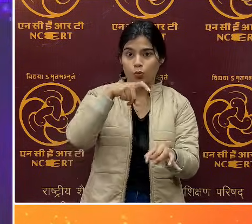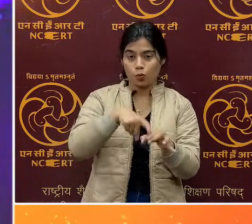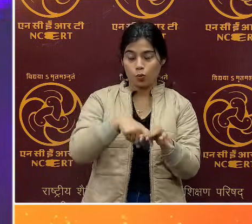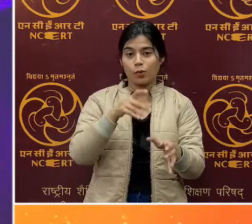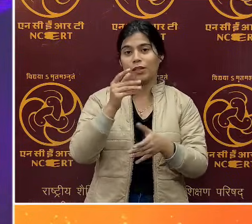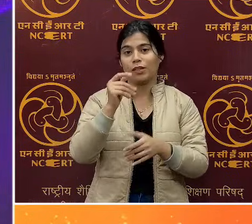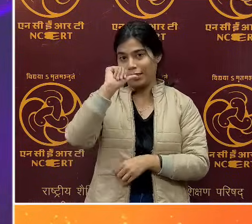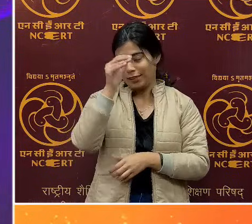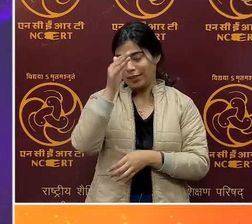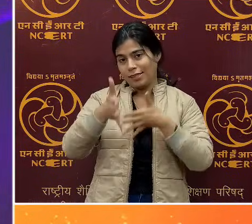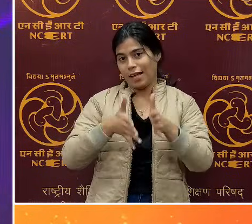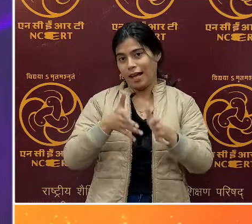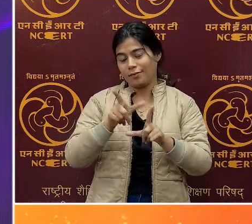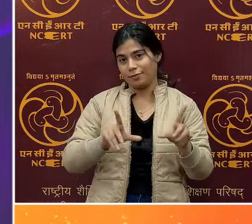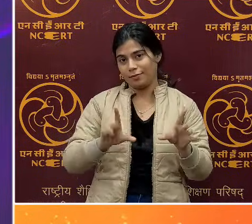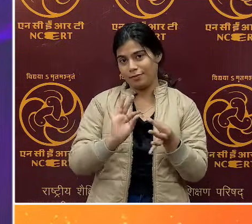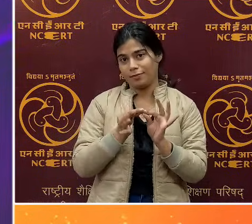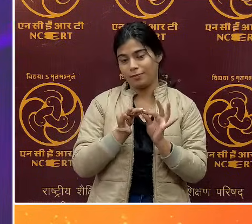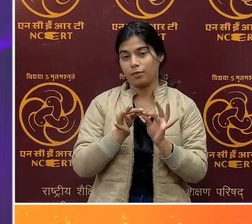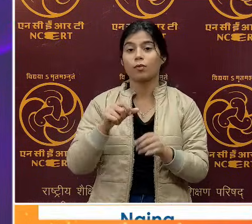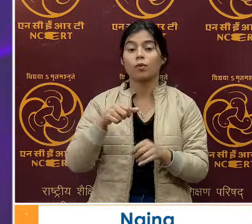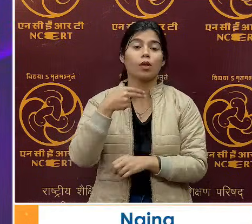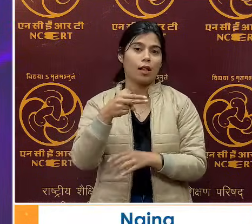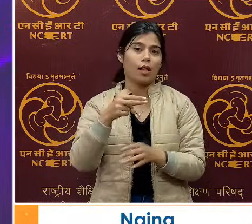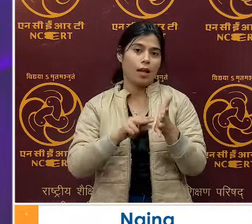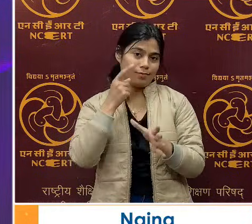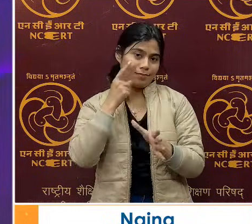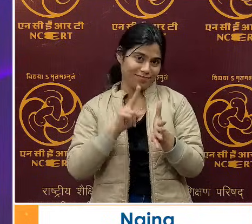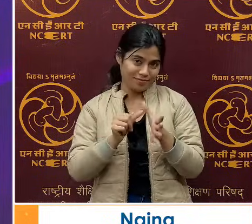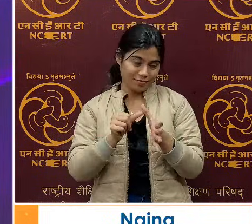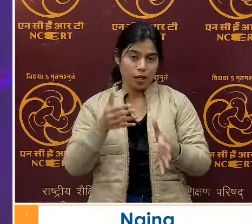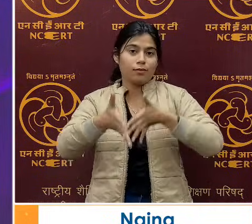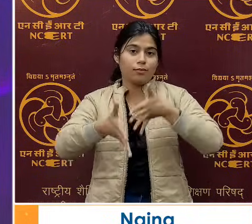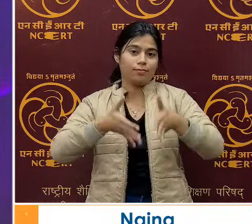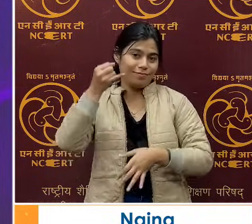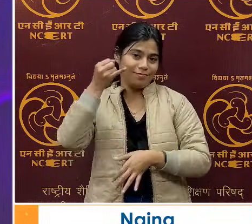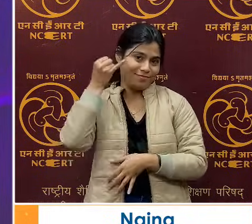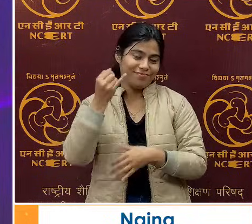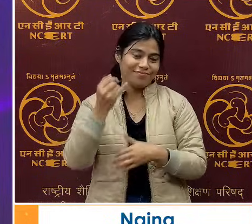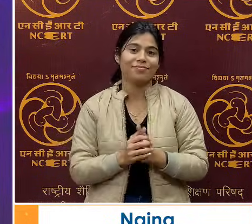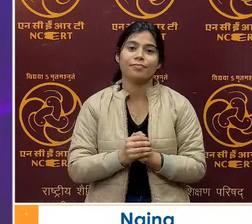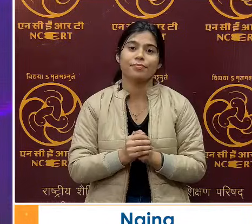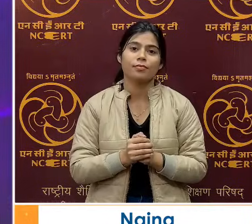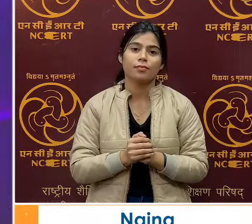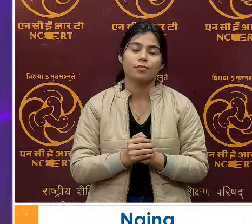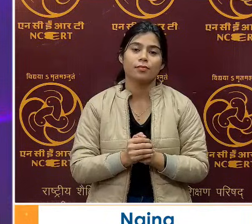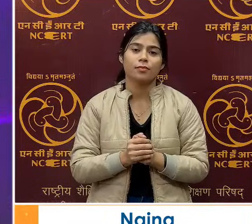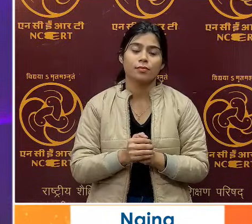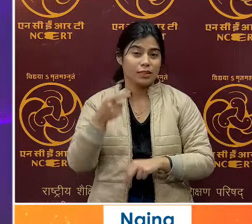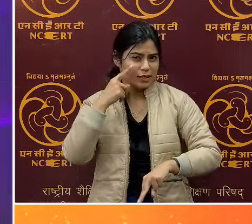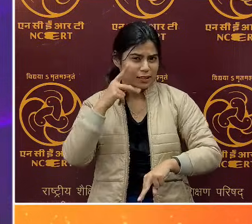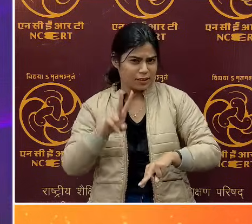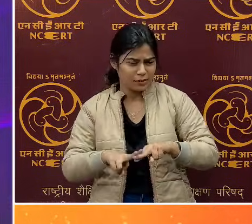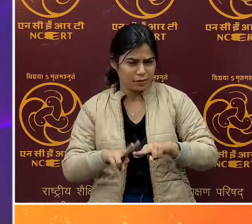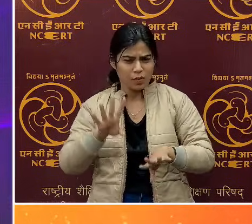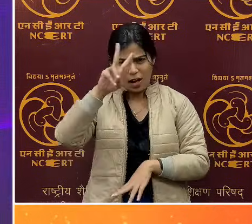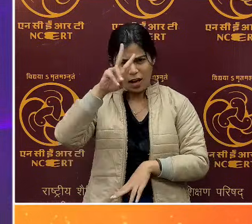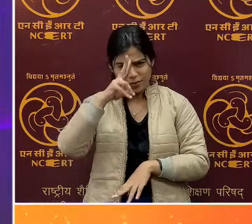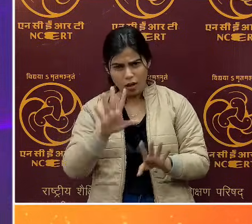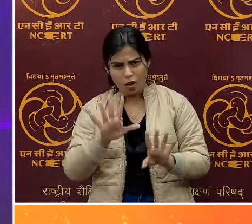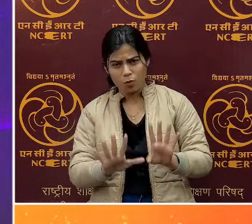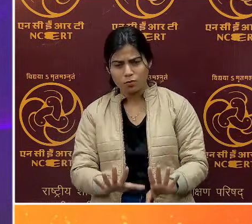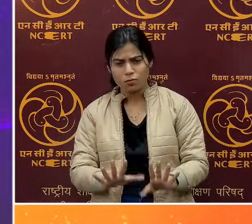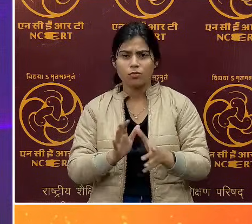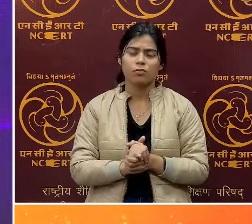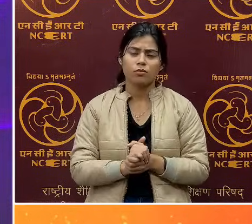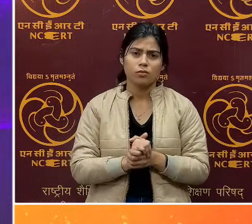Indian Sign Language interpreter, Miss Nena. So I also welcome you to this session. And now अगर आपके मन में कोई भी क्वेश्चन आते